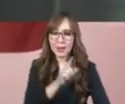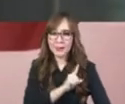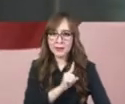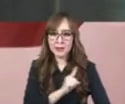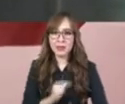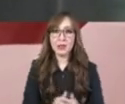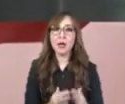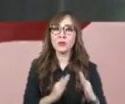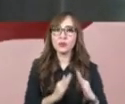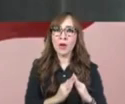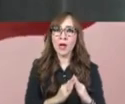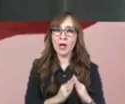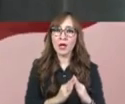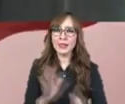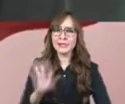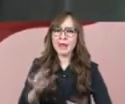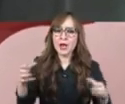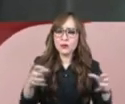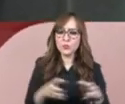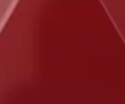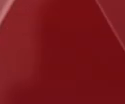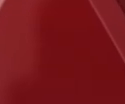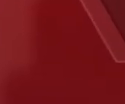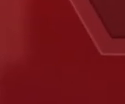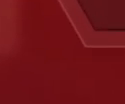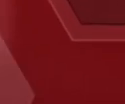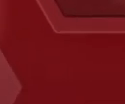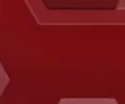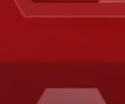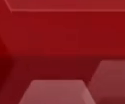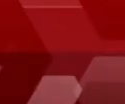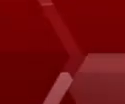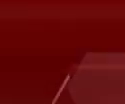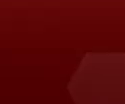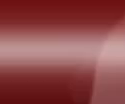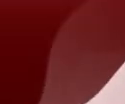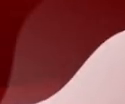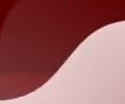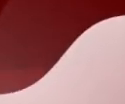rumah juga jangan kumpul dulu sama keluarga-keluarga yang lain.